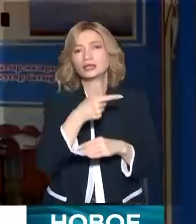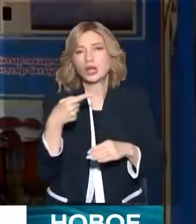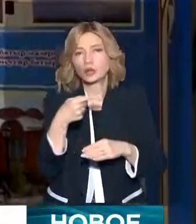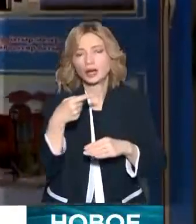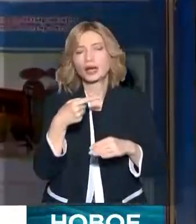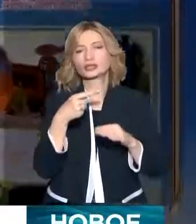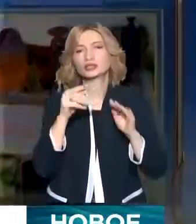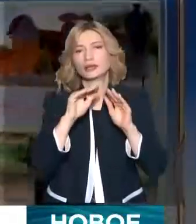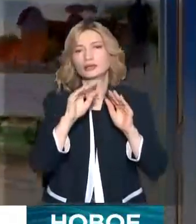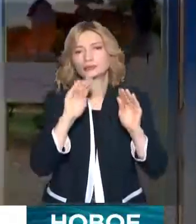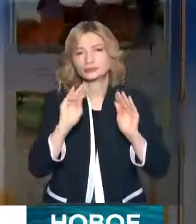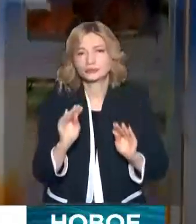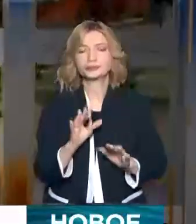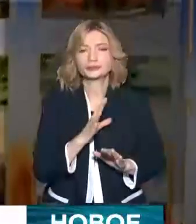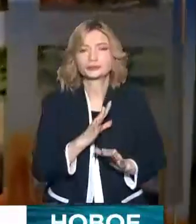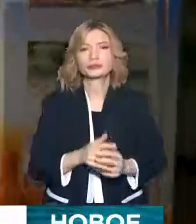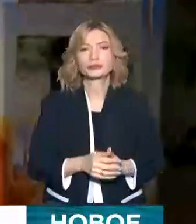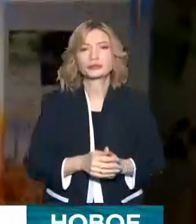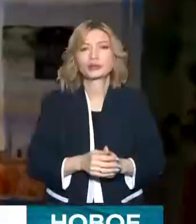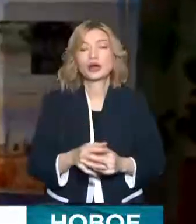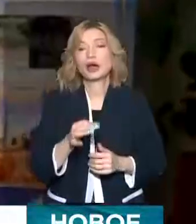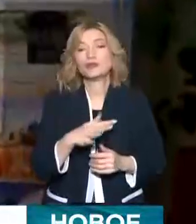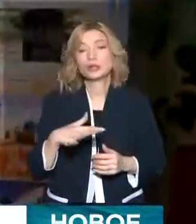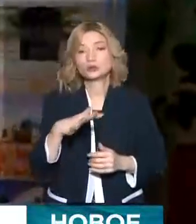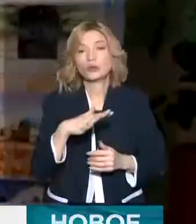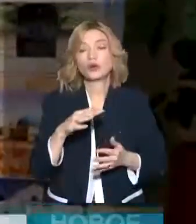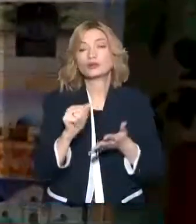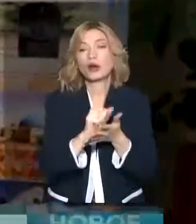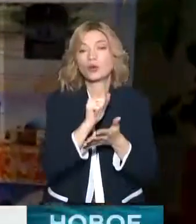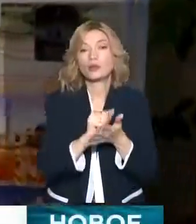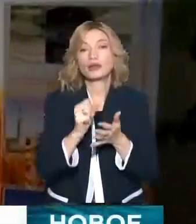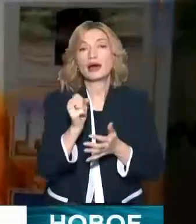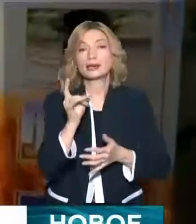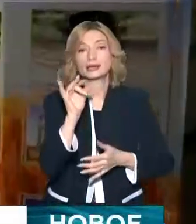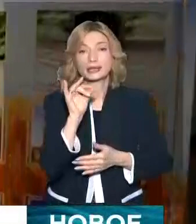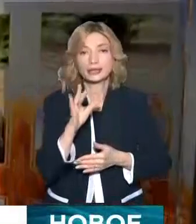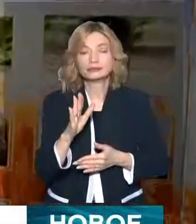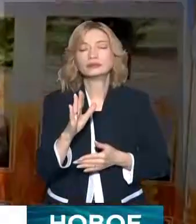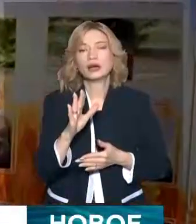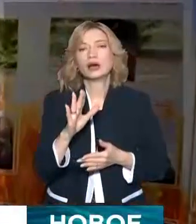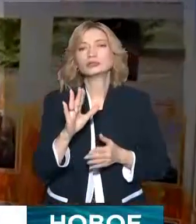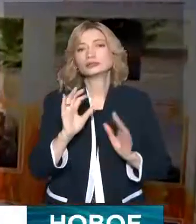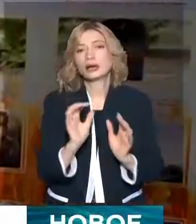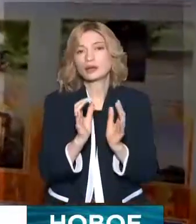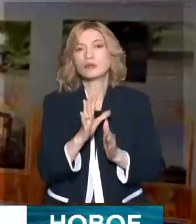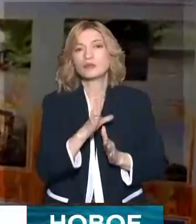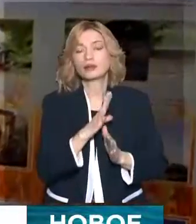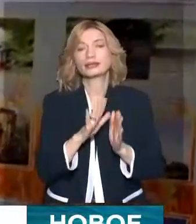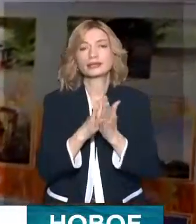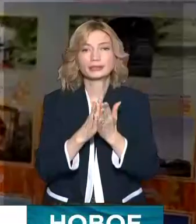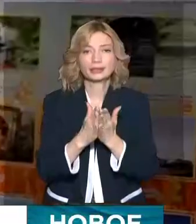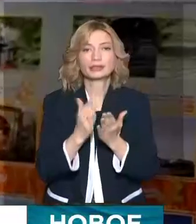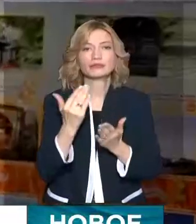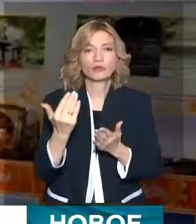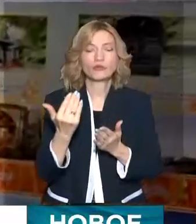одноэтажное здание. К слову, в областном архиве сохранились уникальные документы, а именно метрические книги